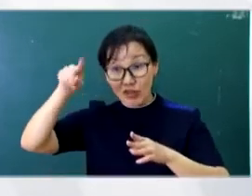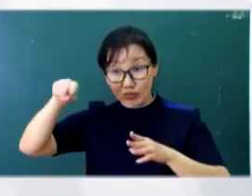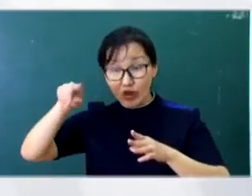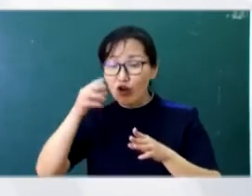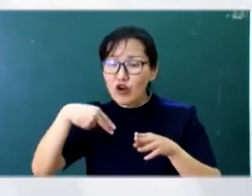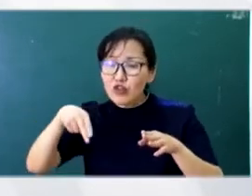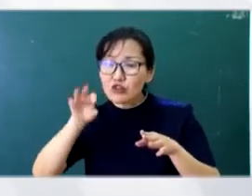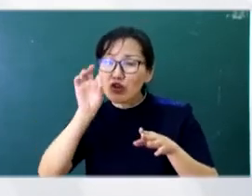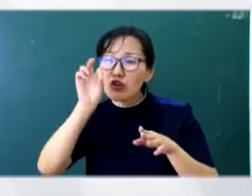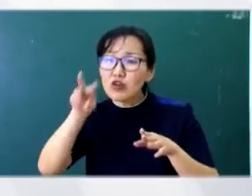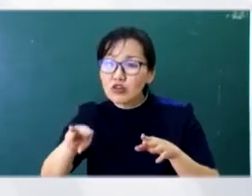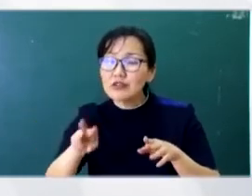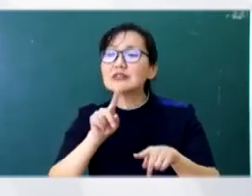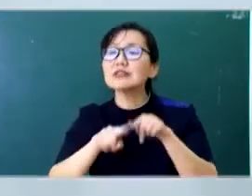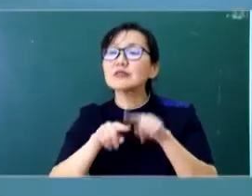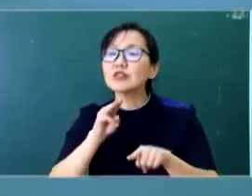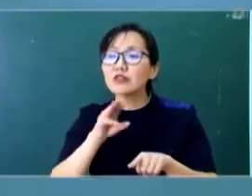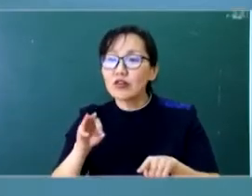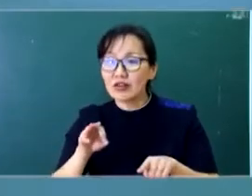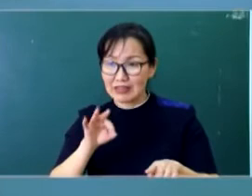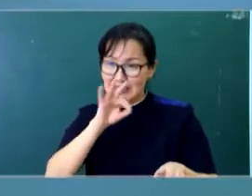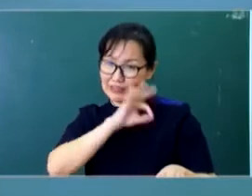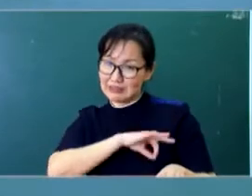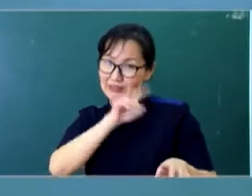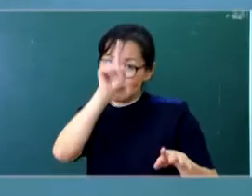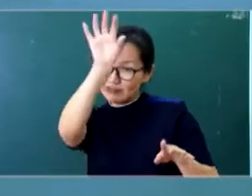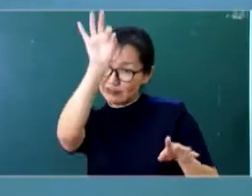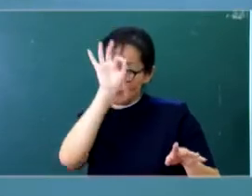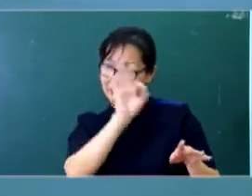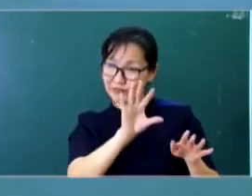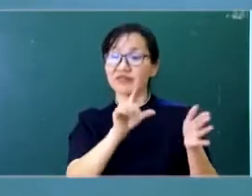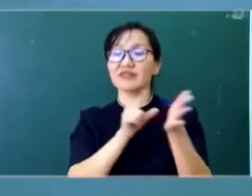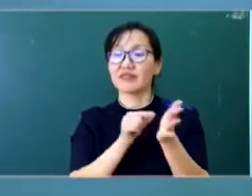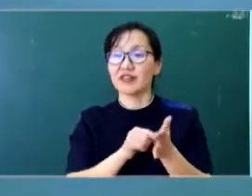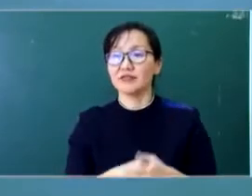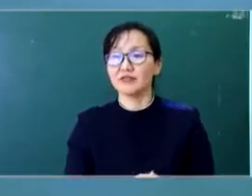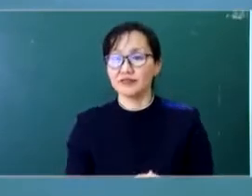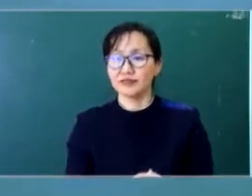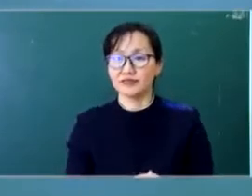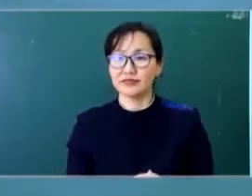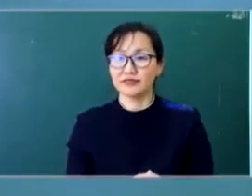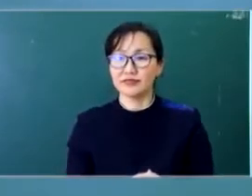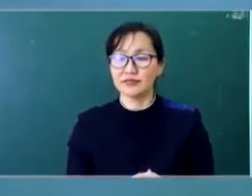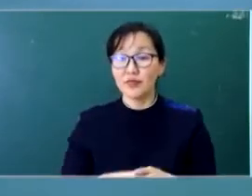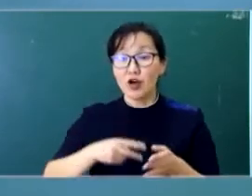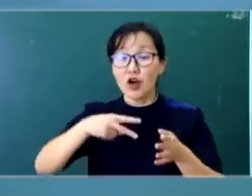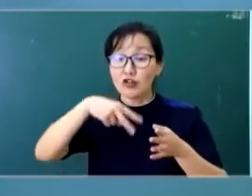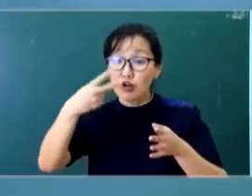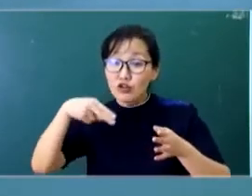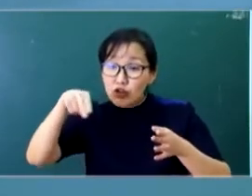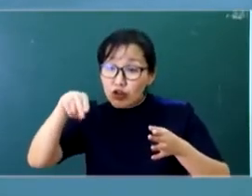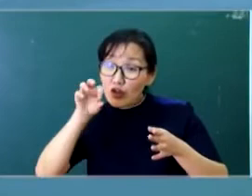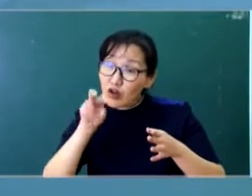бид нарын 100-ийн орны ард байгаа цифр маань 2 учраас энэ хэвээрээ байх юм байна. Тэгвэл энийг бид